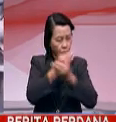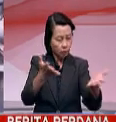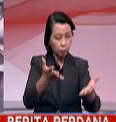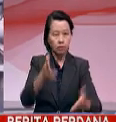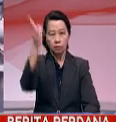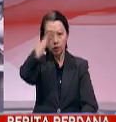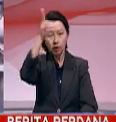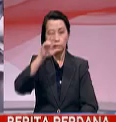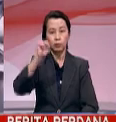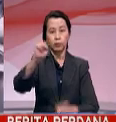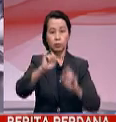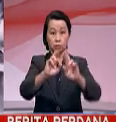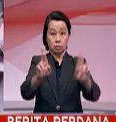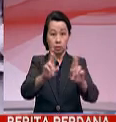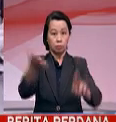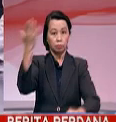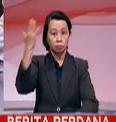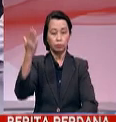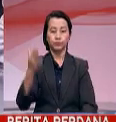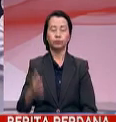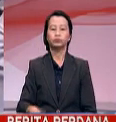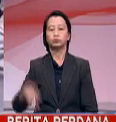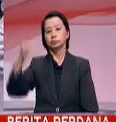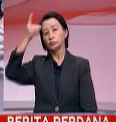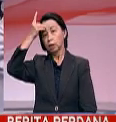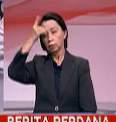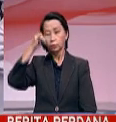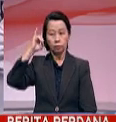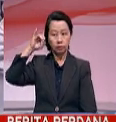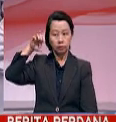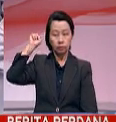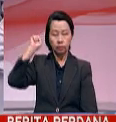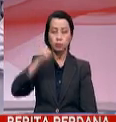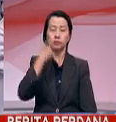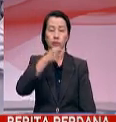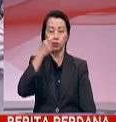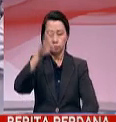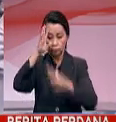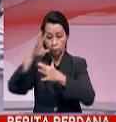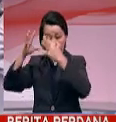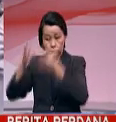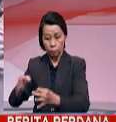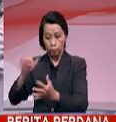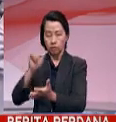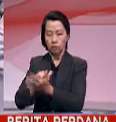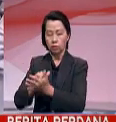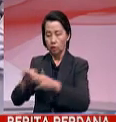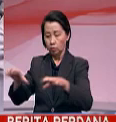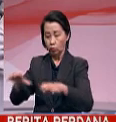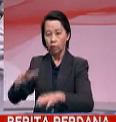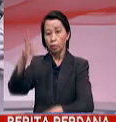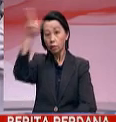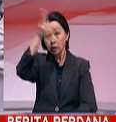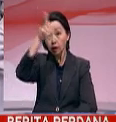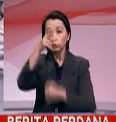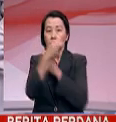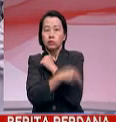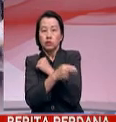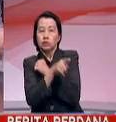negeri itu Rabu lepas. Menjelaskan perkara itu, Datuk Seri Ismail Sabri berkata keputusan berkenaan dibuat kerajaan